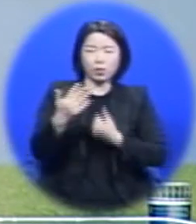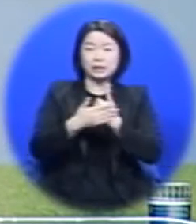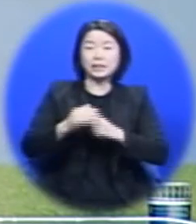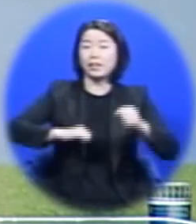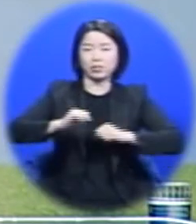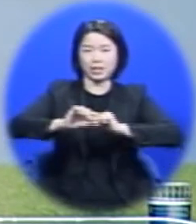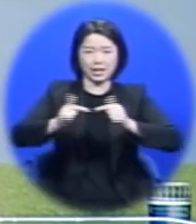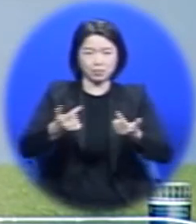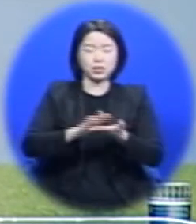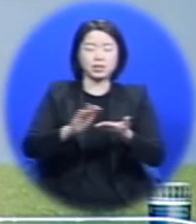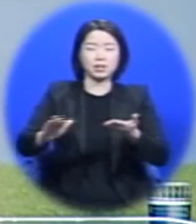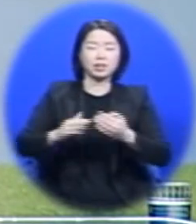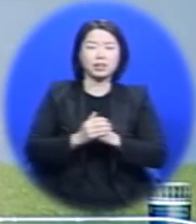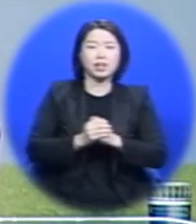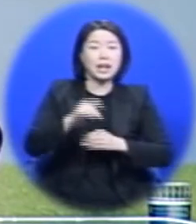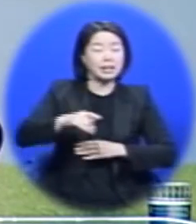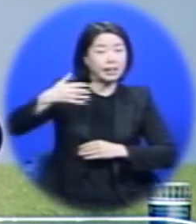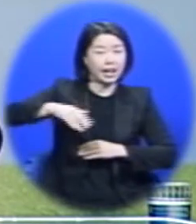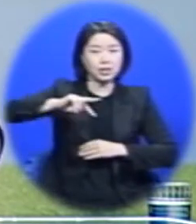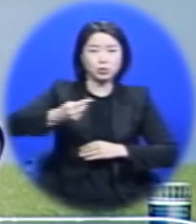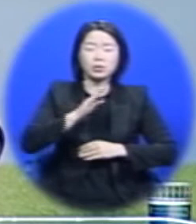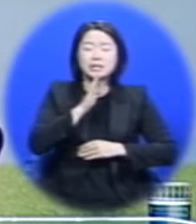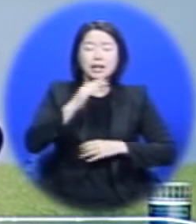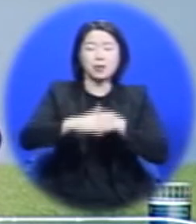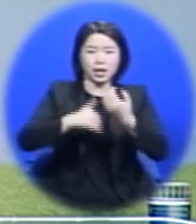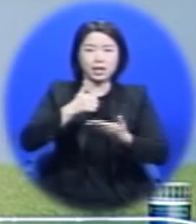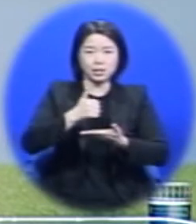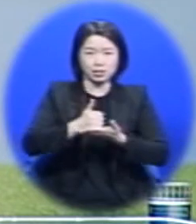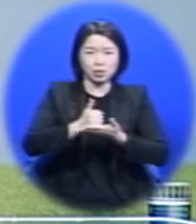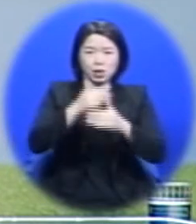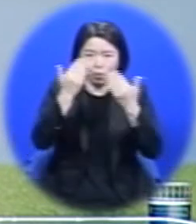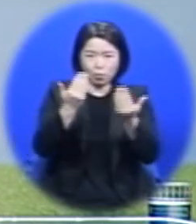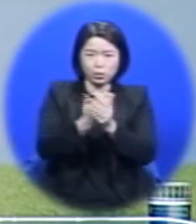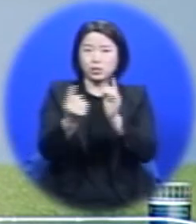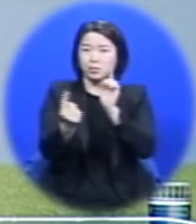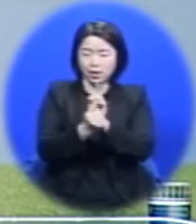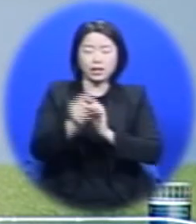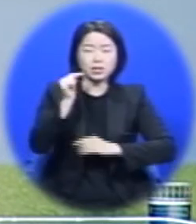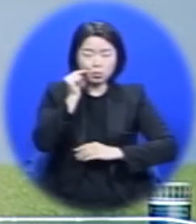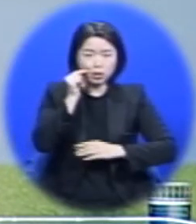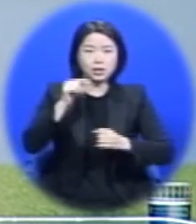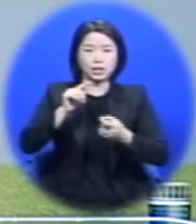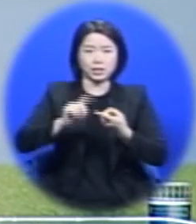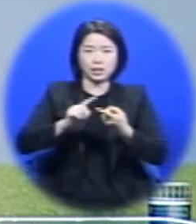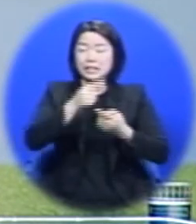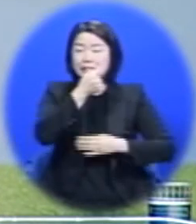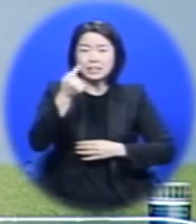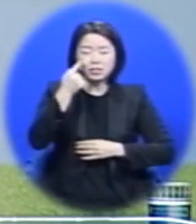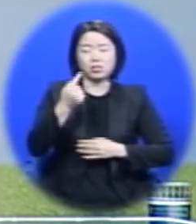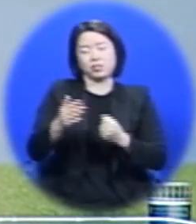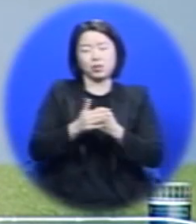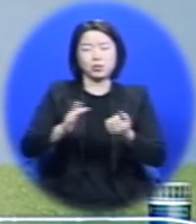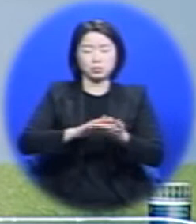역사가 아닙니다. 그러니까 아직도 참 하나님을 그가 온전히 만나지 못했다는 증거이기